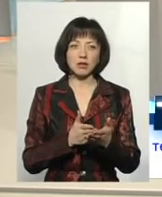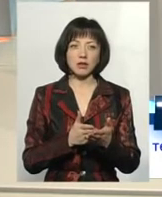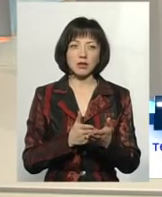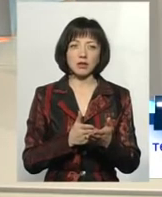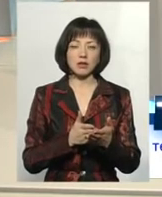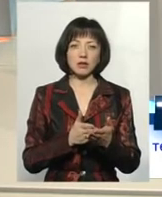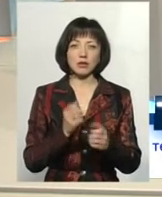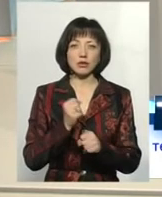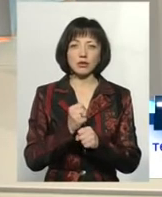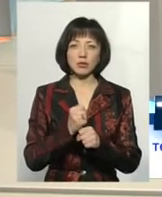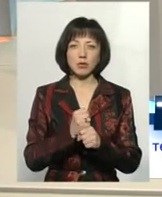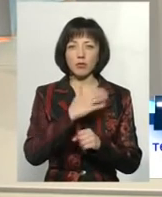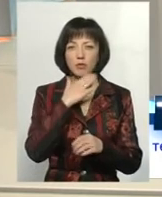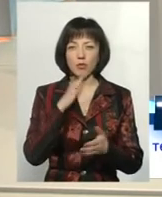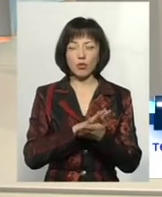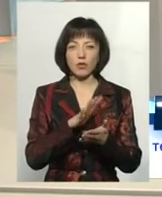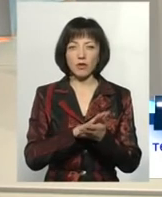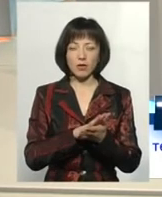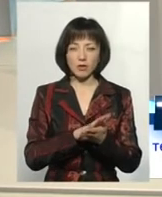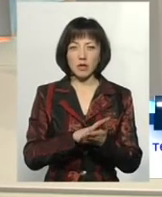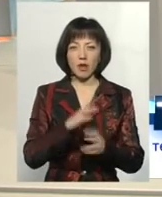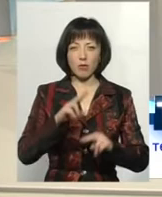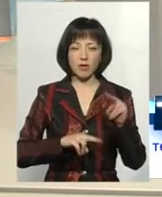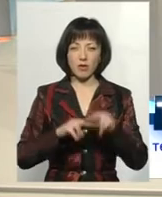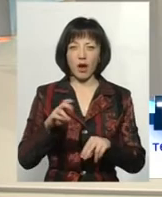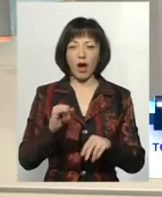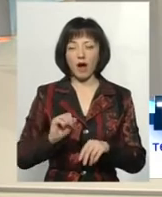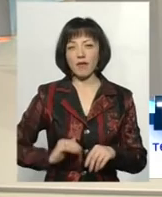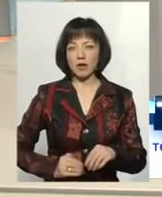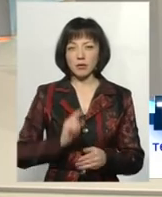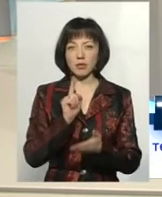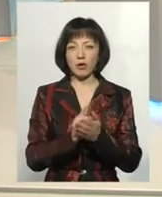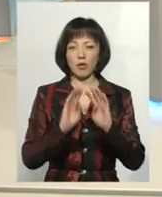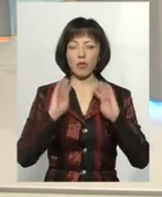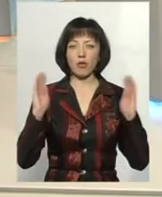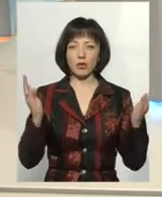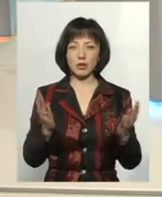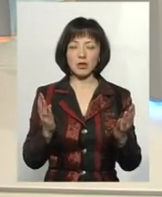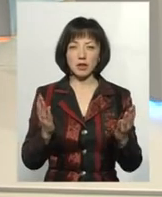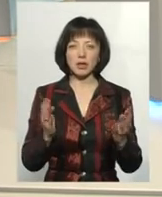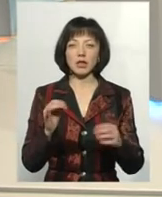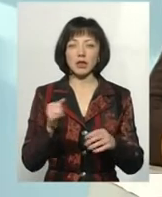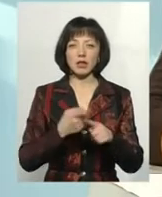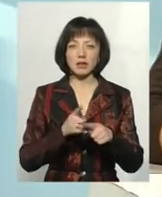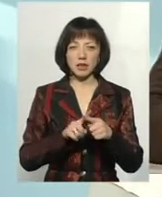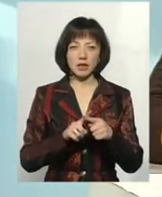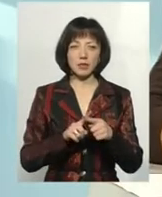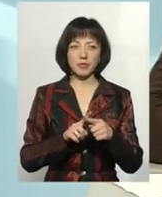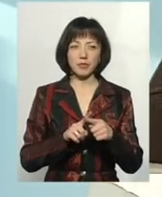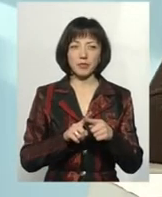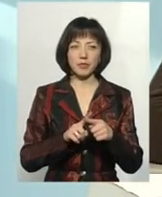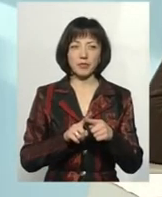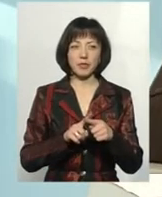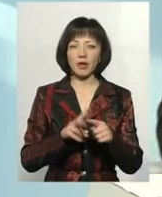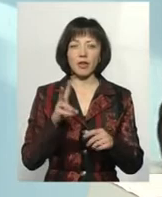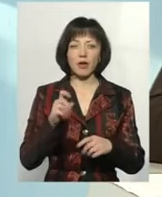зараз багато будівельного сміття, дорога влаштована, а забудовник зобов'язаний огородити земельну ділянку будівництва і тим більше